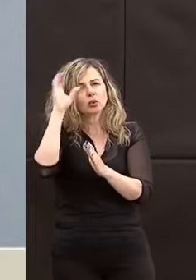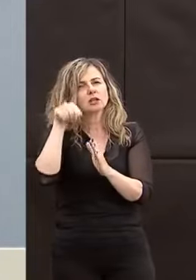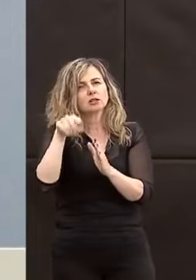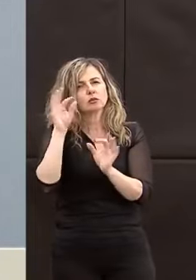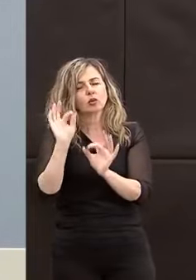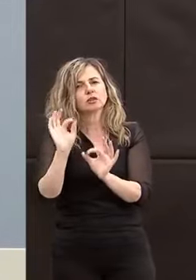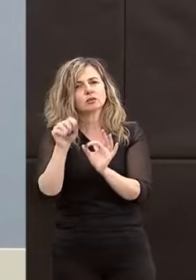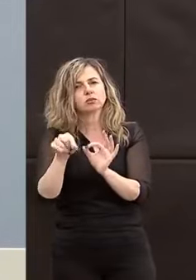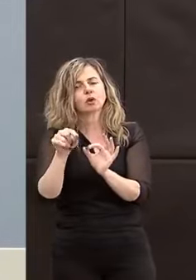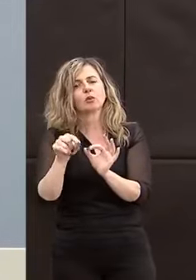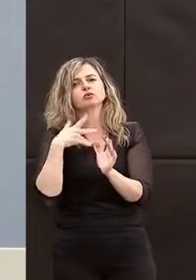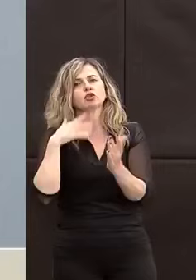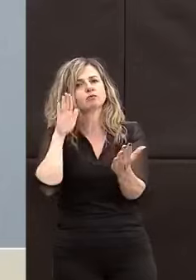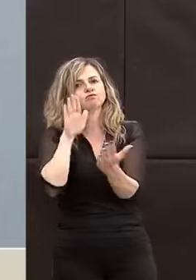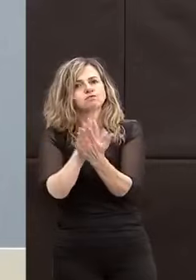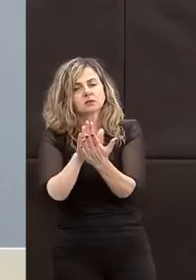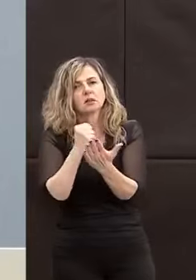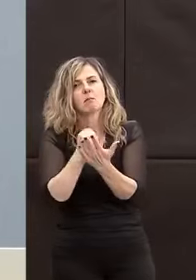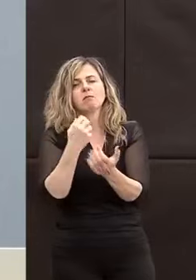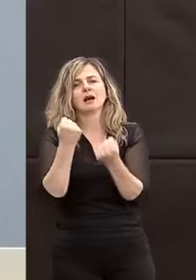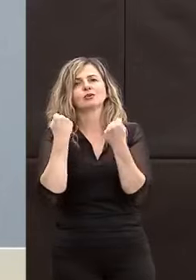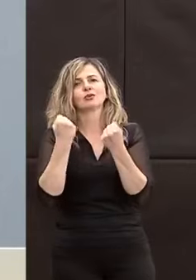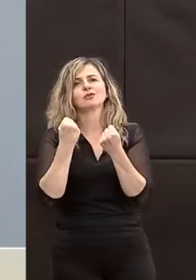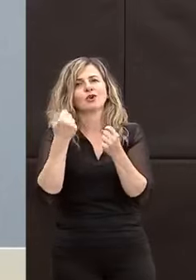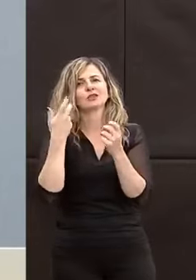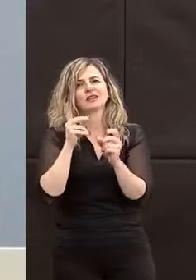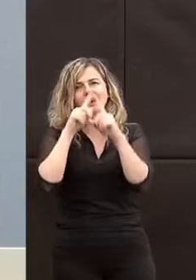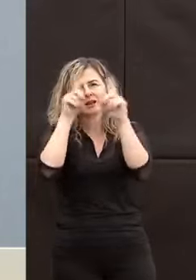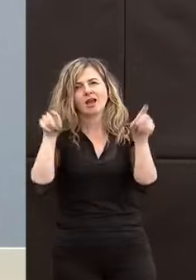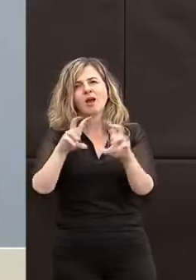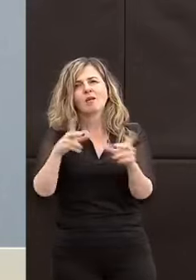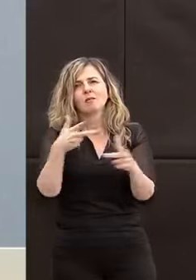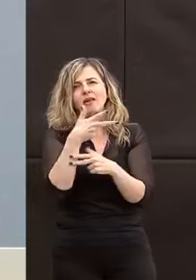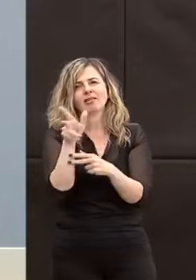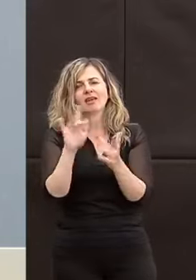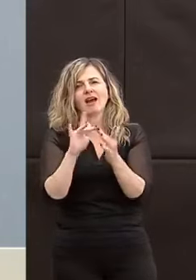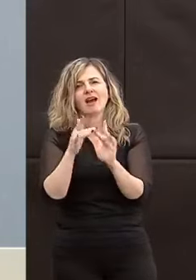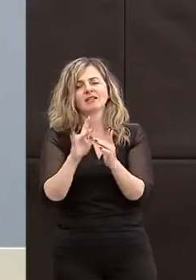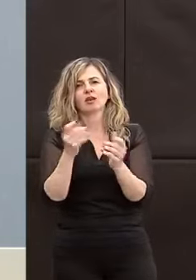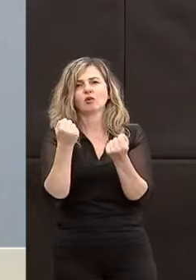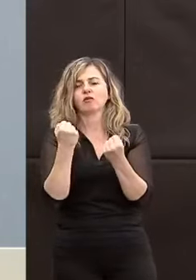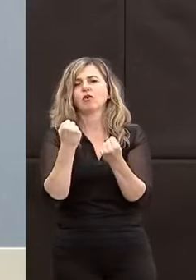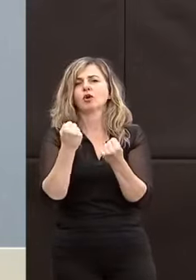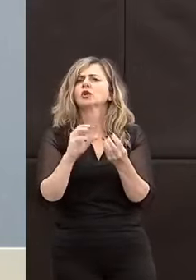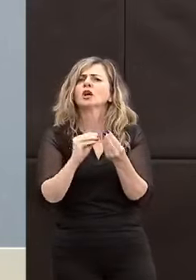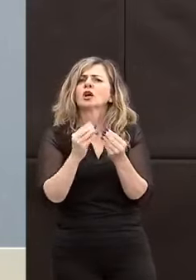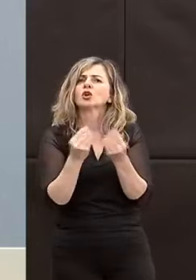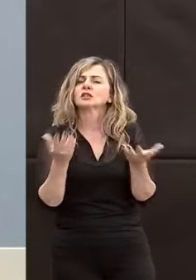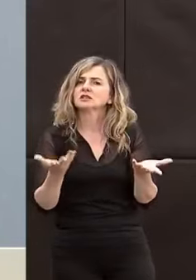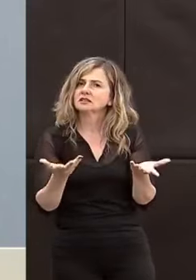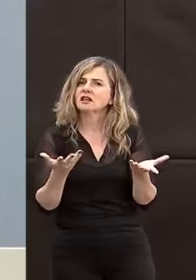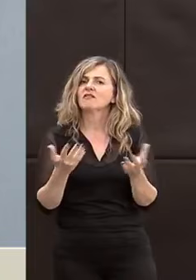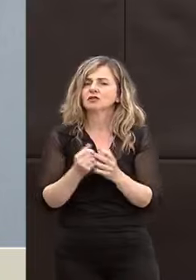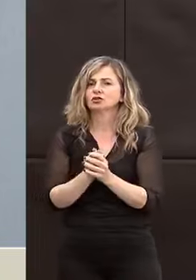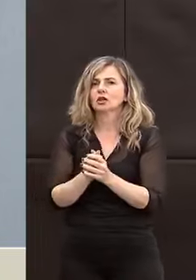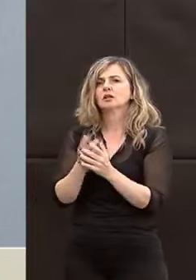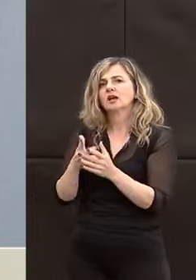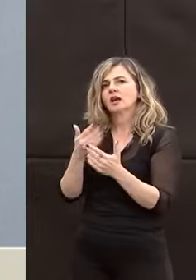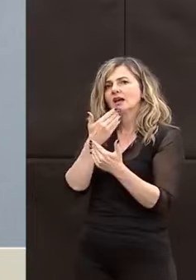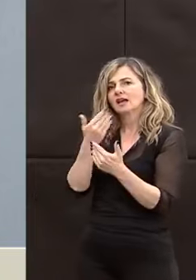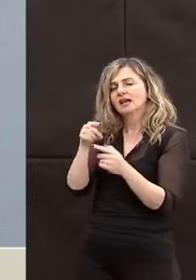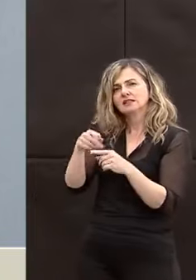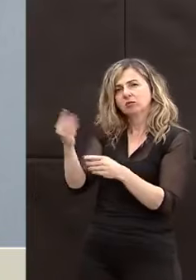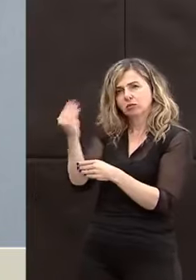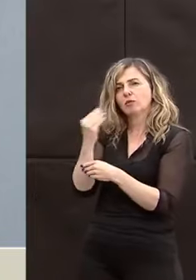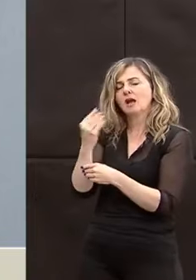ha un impatto anche mediatico più forte allora che cosa si sta facendo è la ringrazio la ringrazio per questa